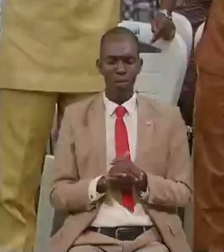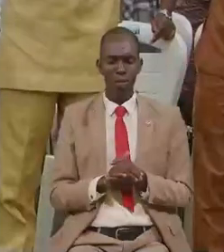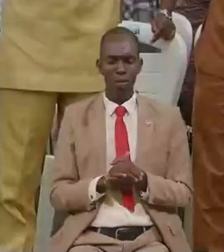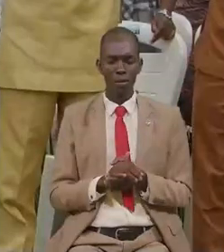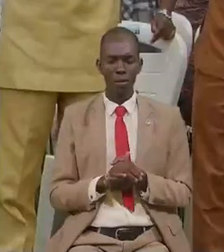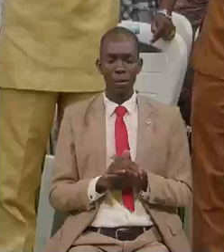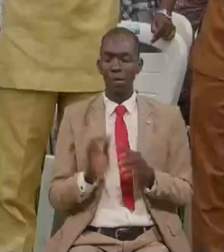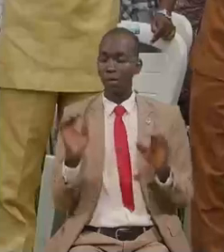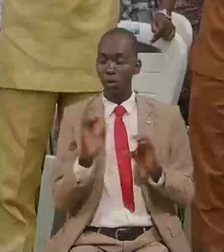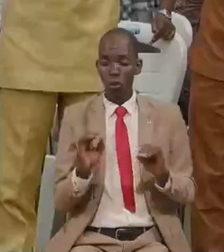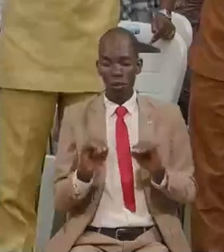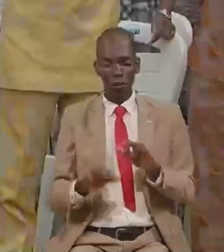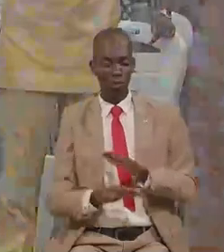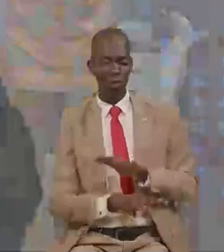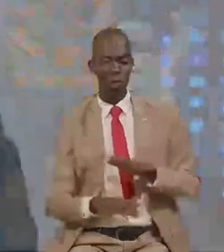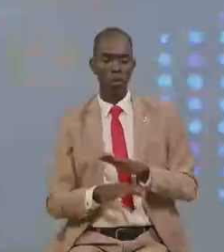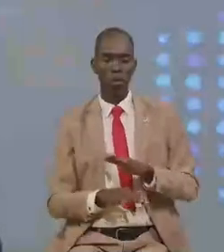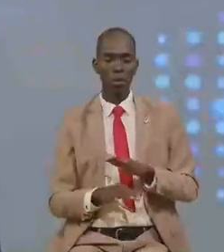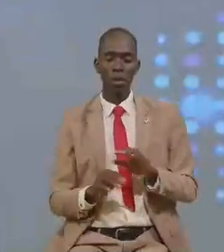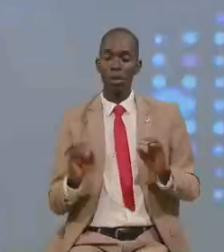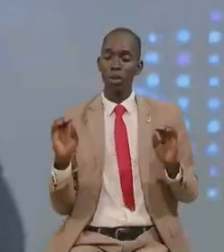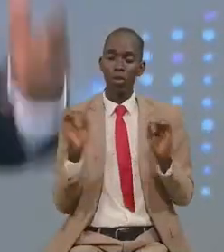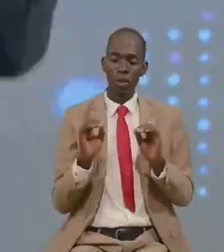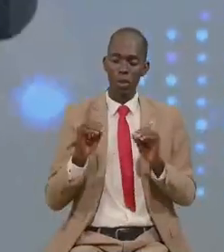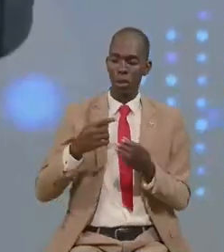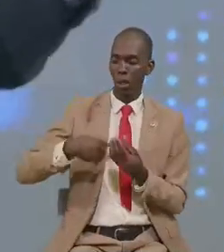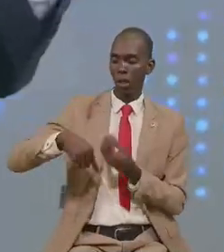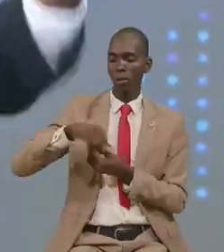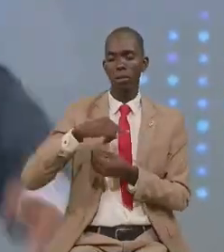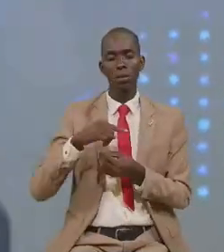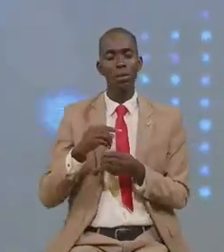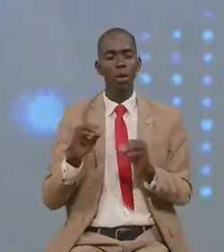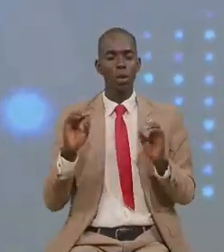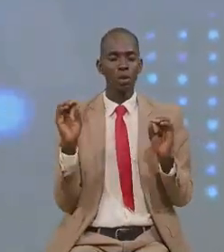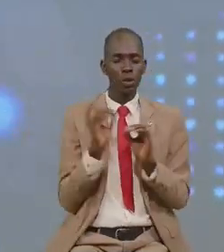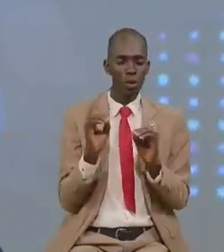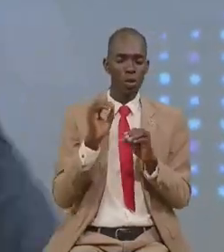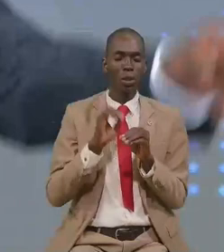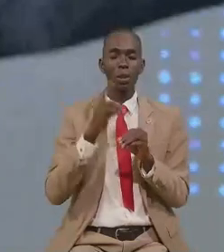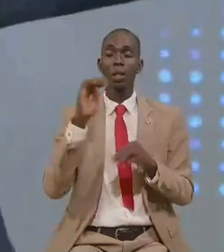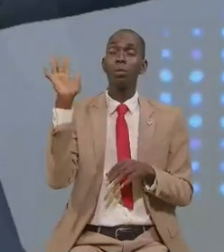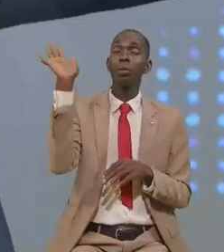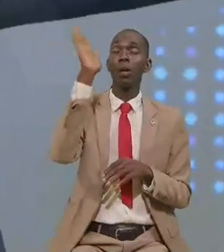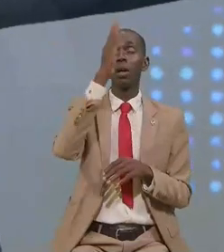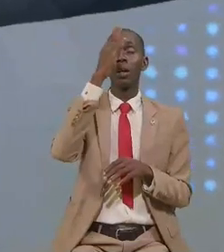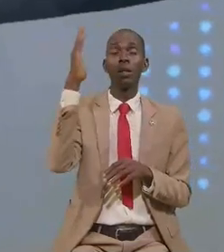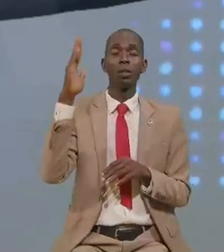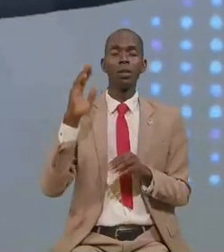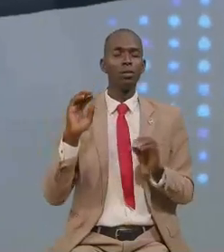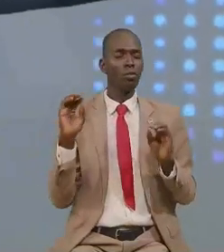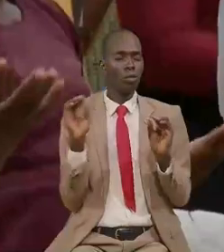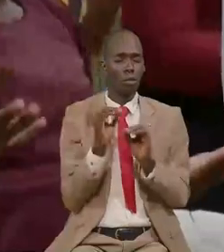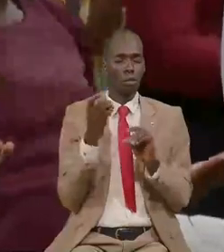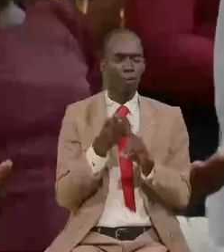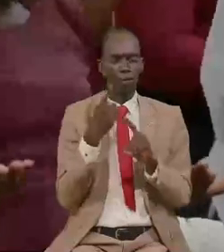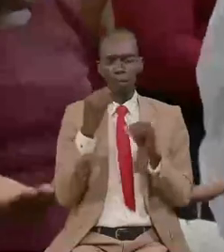Rien en bas. Rien autour, rien dans le ciel, rien des